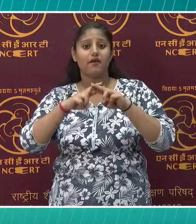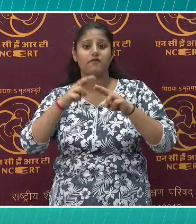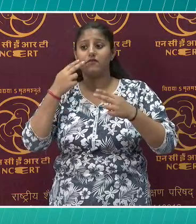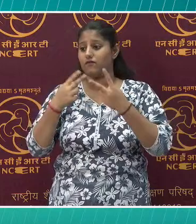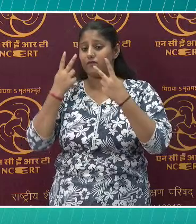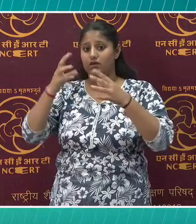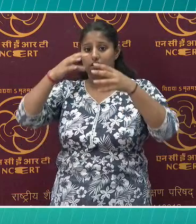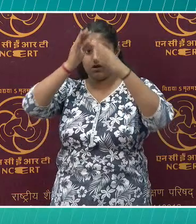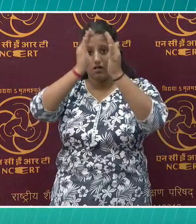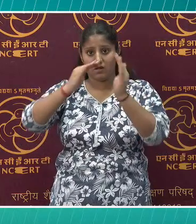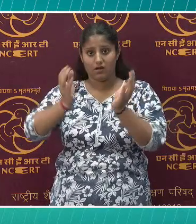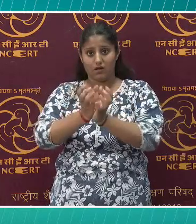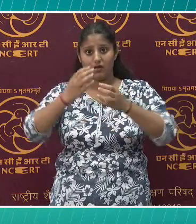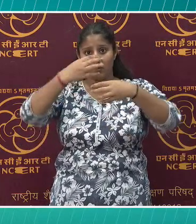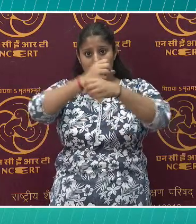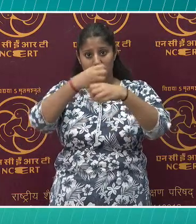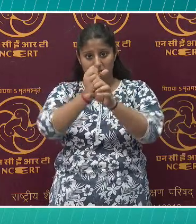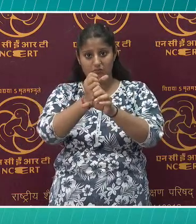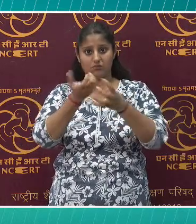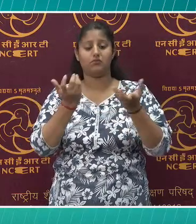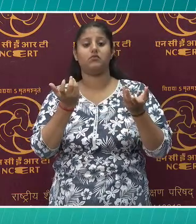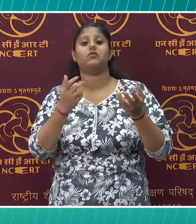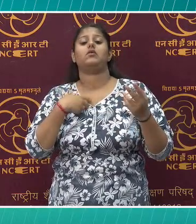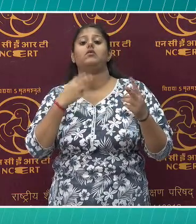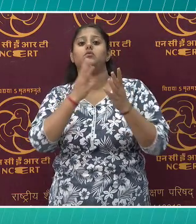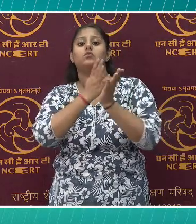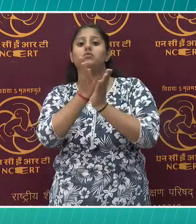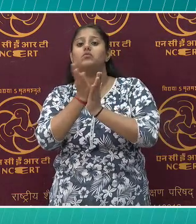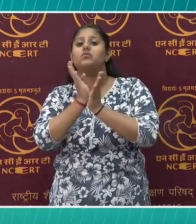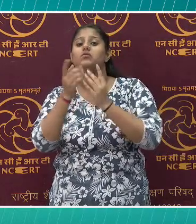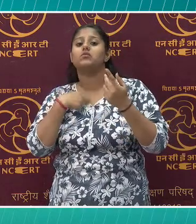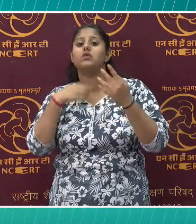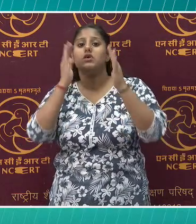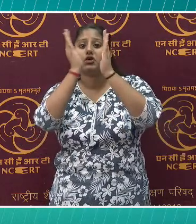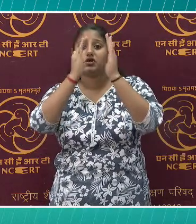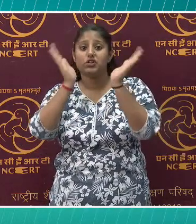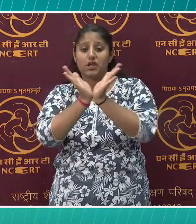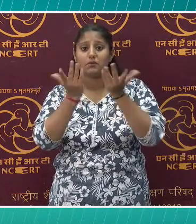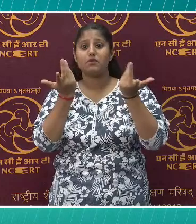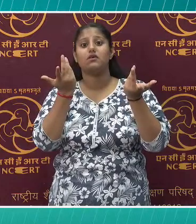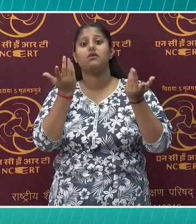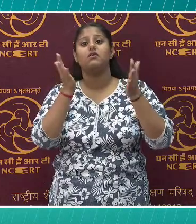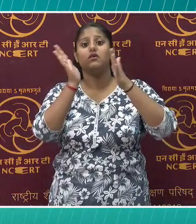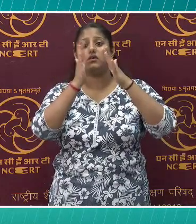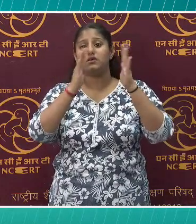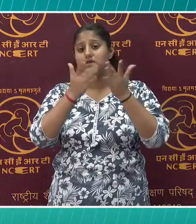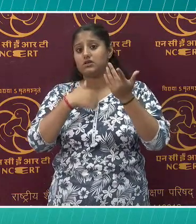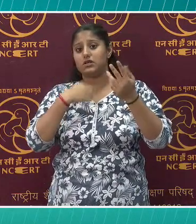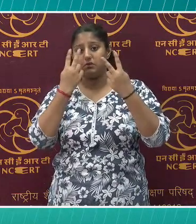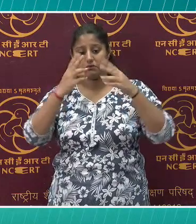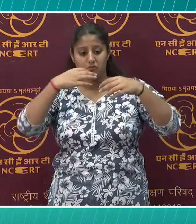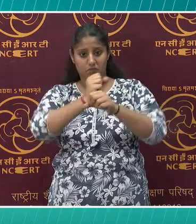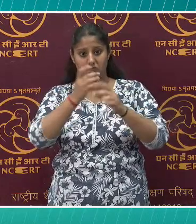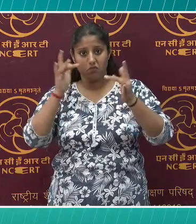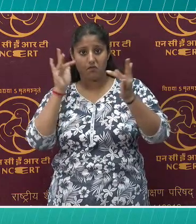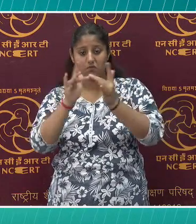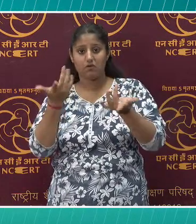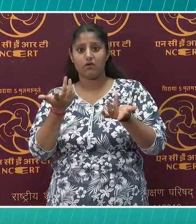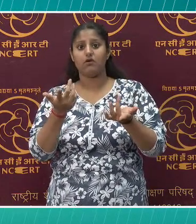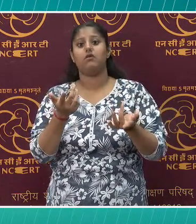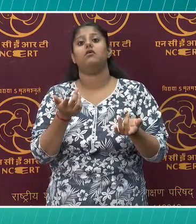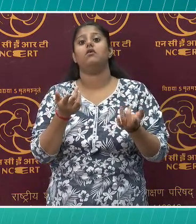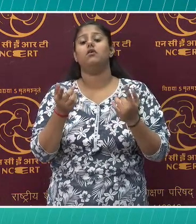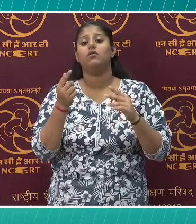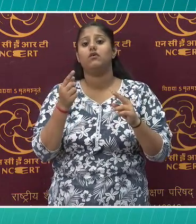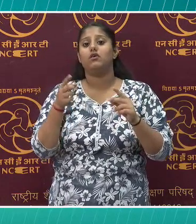उसको 3 डायमेंशनल का हमको एक एस्पेक्ट आता है, द शेप ऑफ द होल थिंग. सो अ पॉटर,